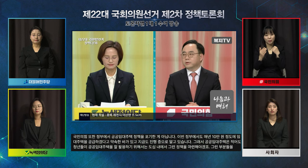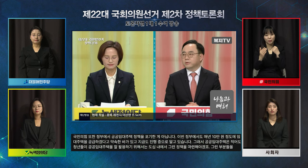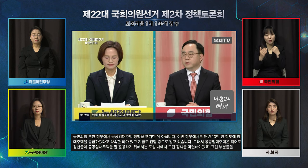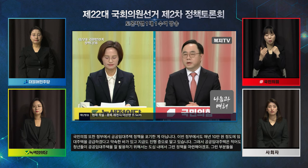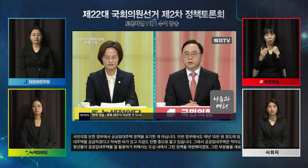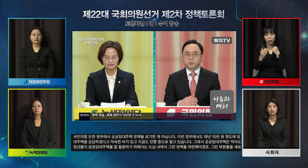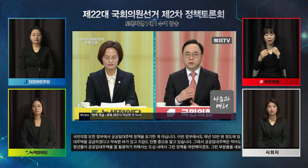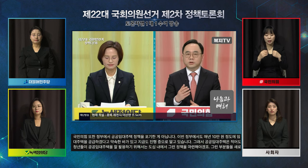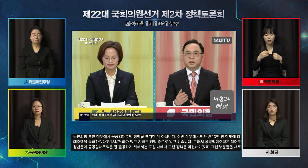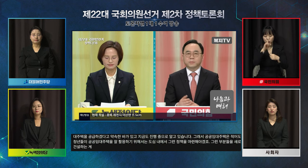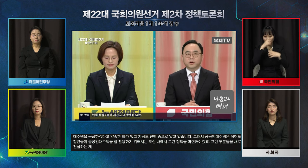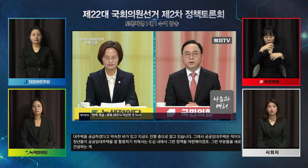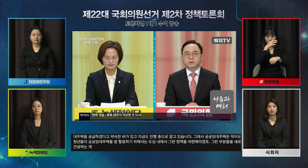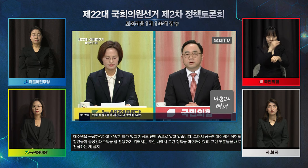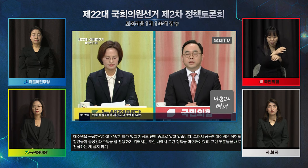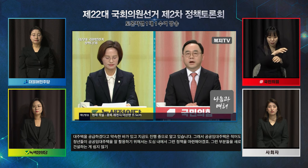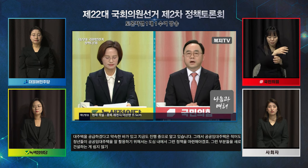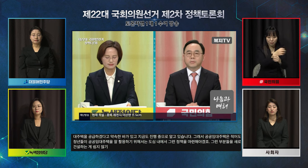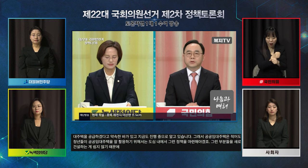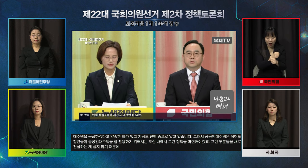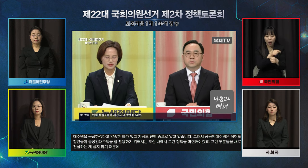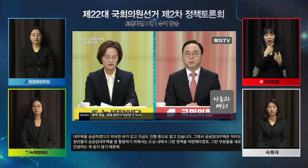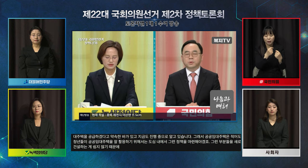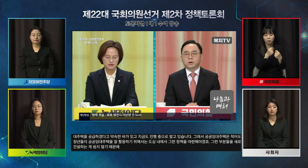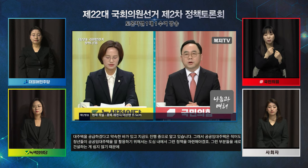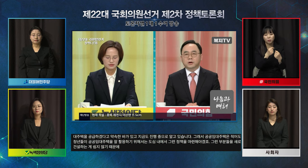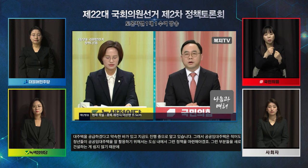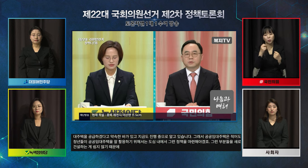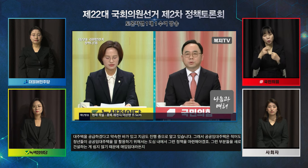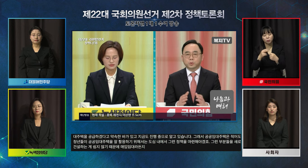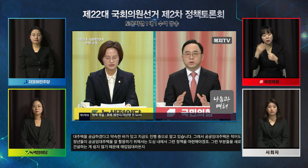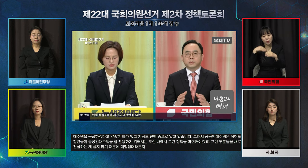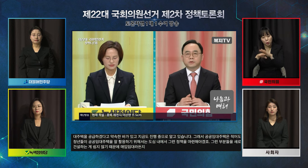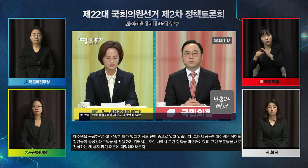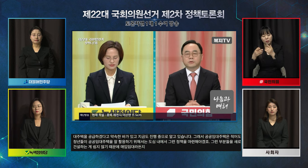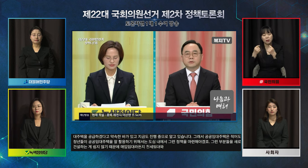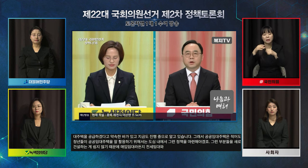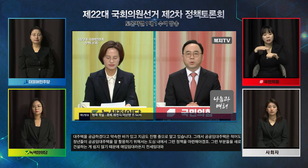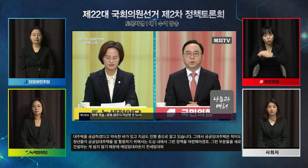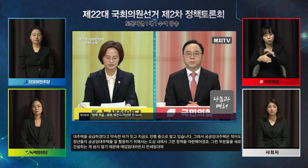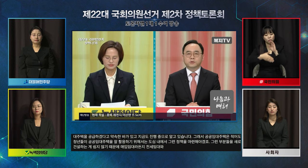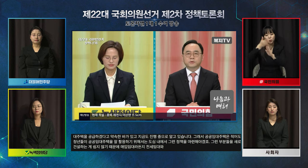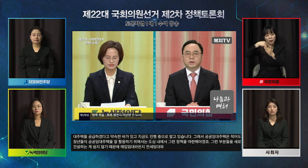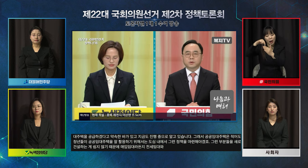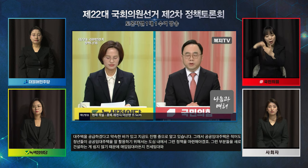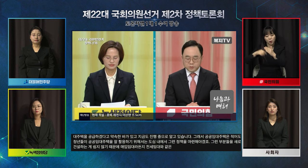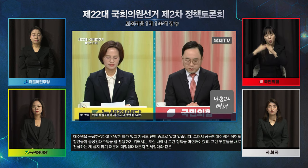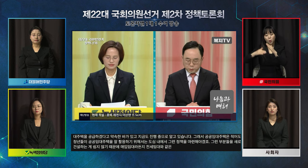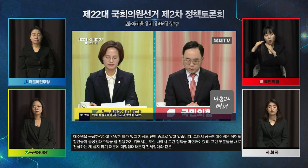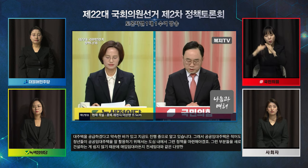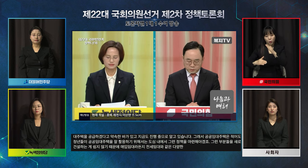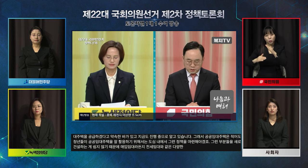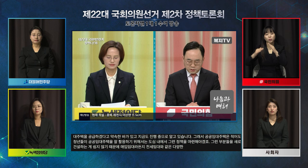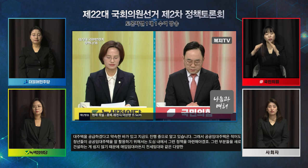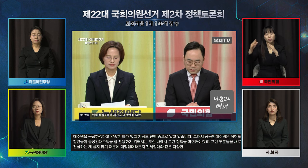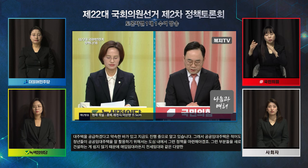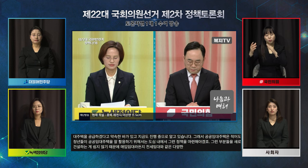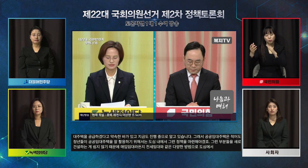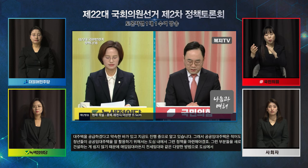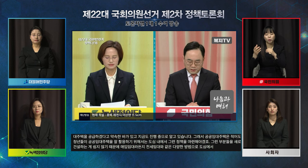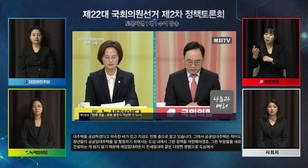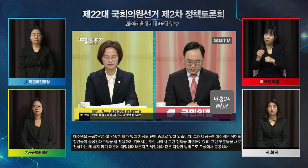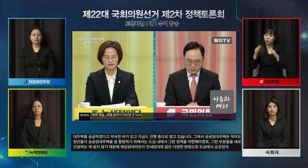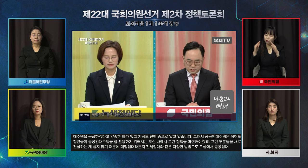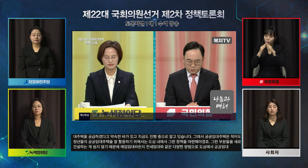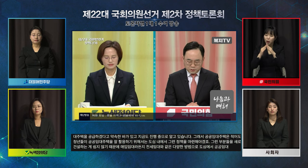매임임대라든가 또는 전세임대와 같은 그런 다양한 방식으로 주로 도심에서 그런 공공임대주택이 활성화되고 있다고 생각을 합니다.